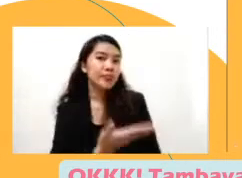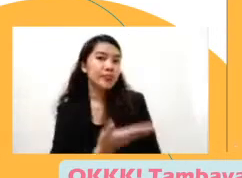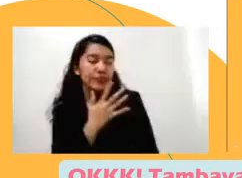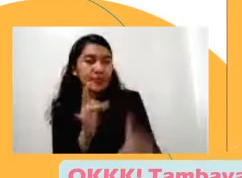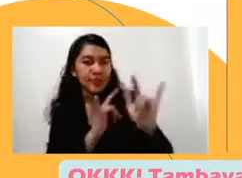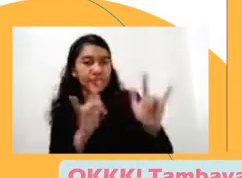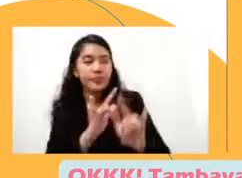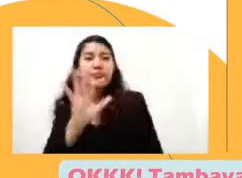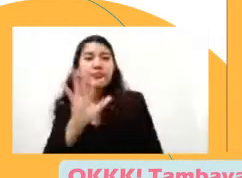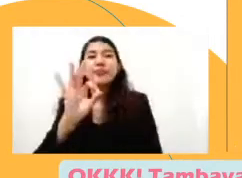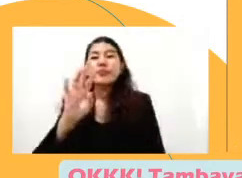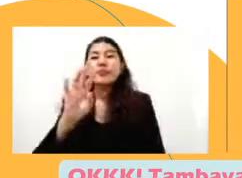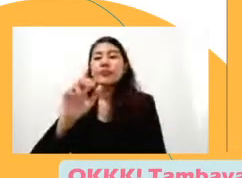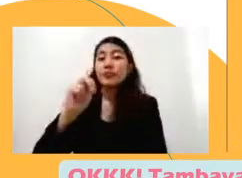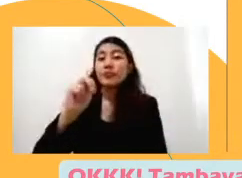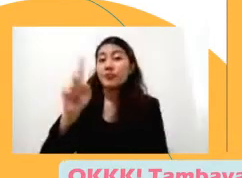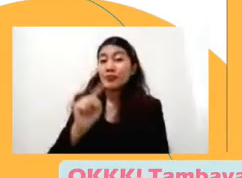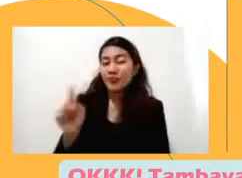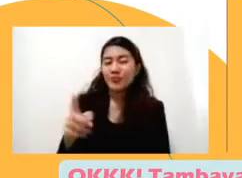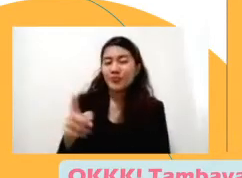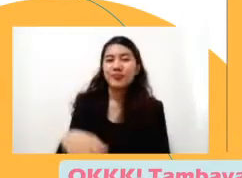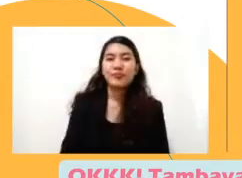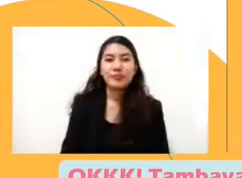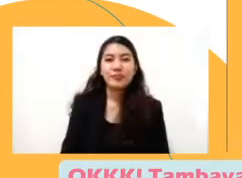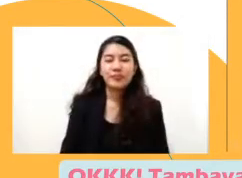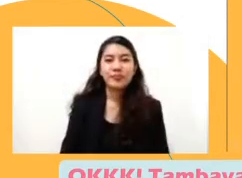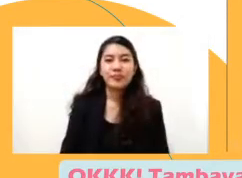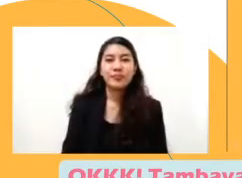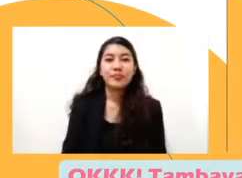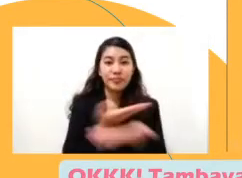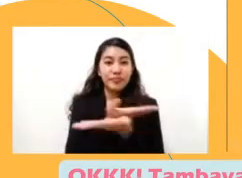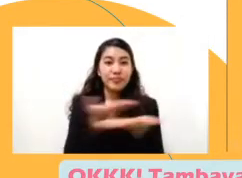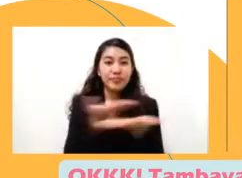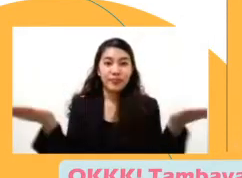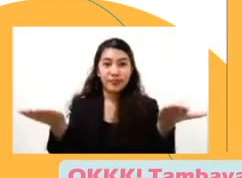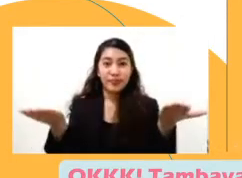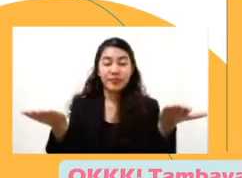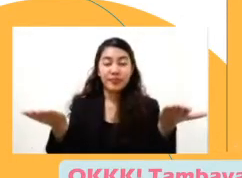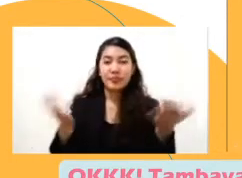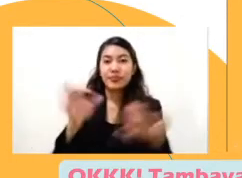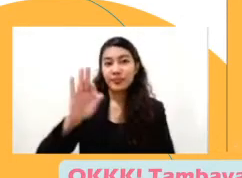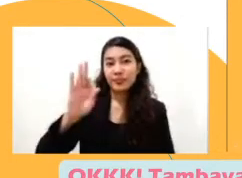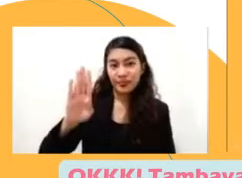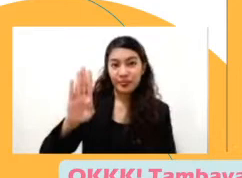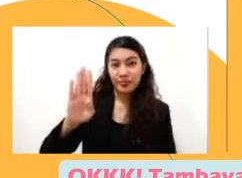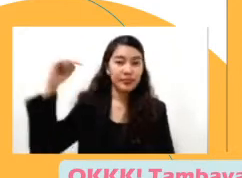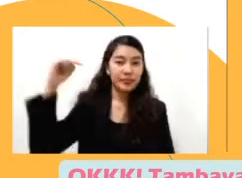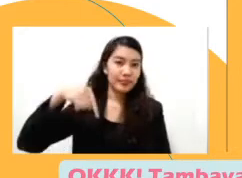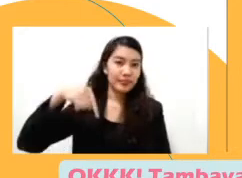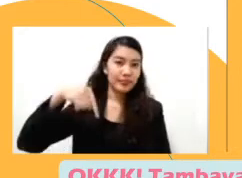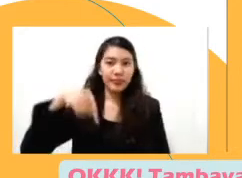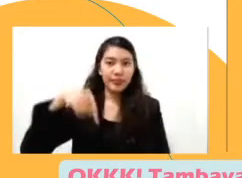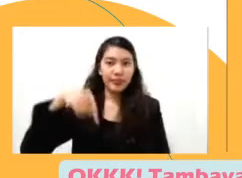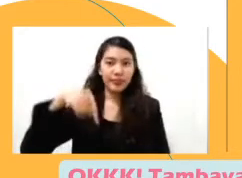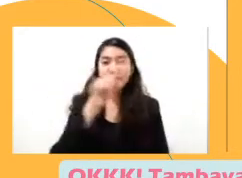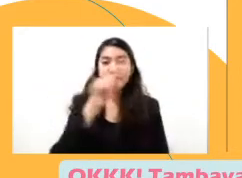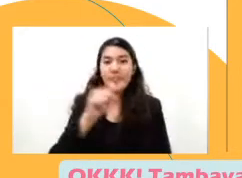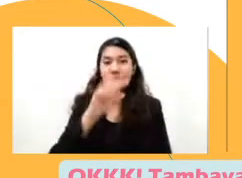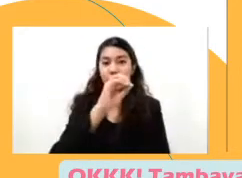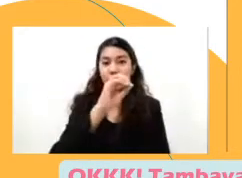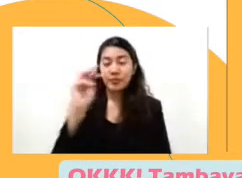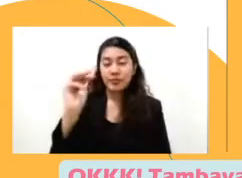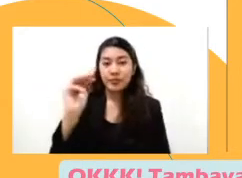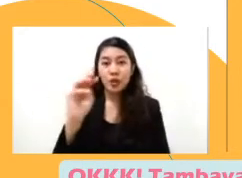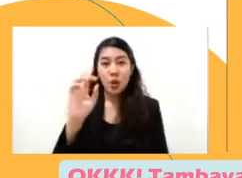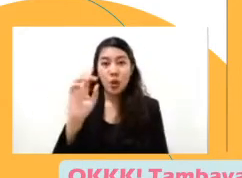Franz. And sabay-sabay tayong lahat, mga katambayers natin sa Facebook at dito sa Zoom chat natin. Okay,